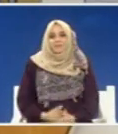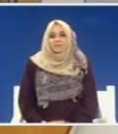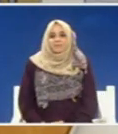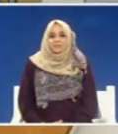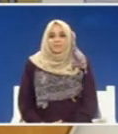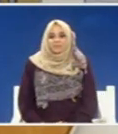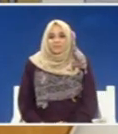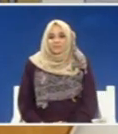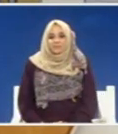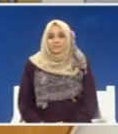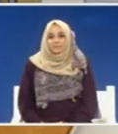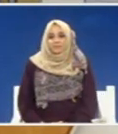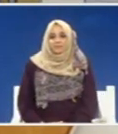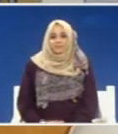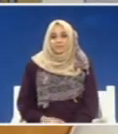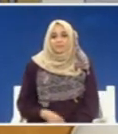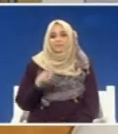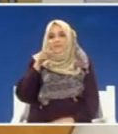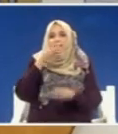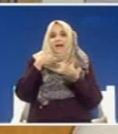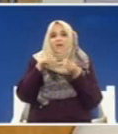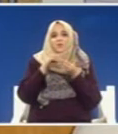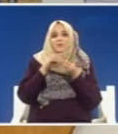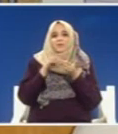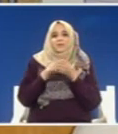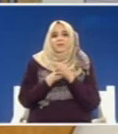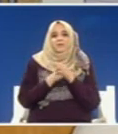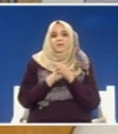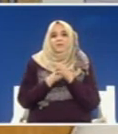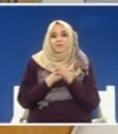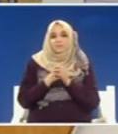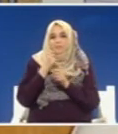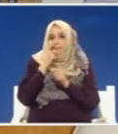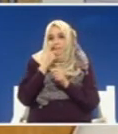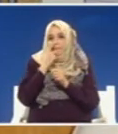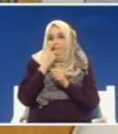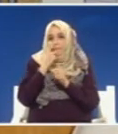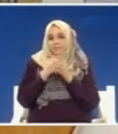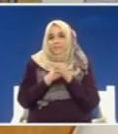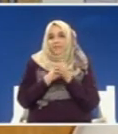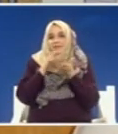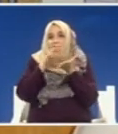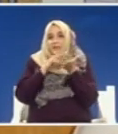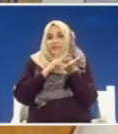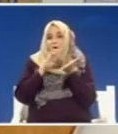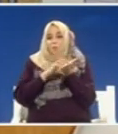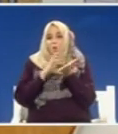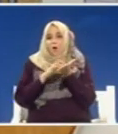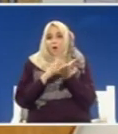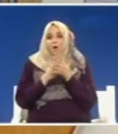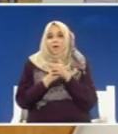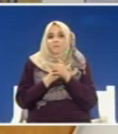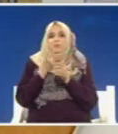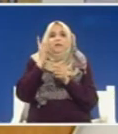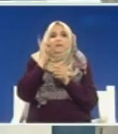فيك شيخنا. مسألة يعني نضيفوها برك لهذا الباب هو قراءة القرآن، سواء ممكن مش من المصحف، يكون من